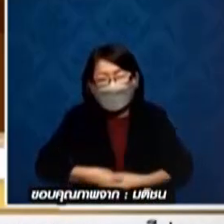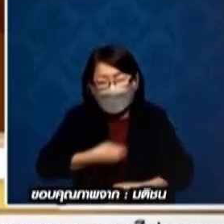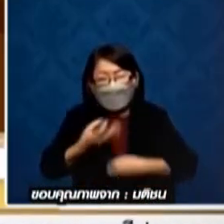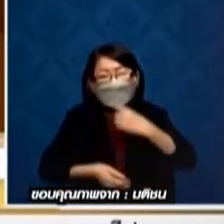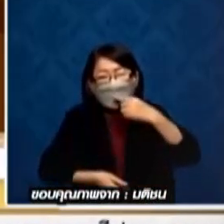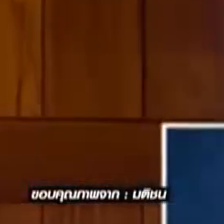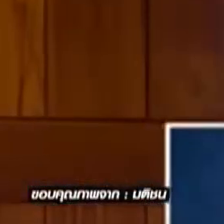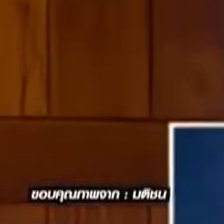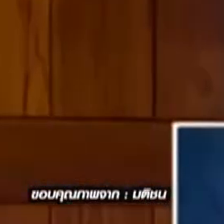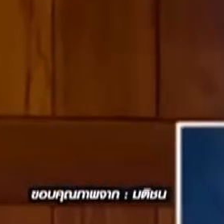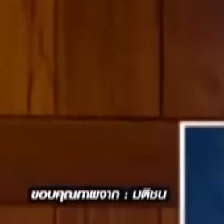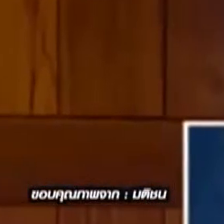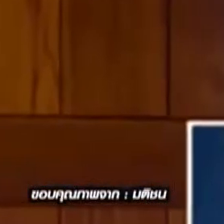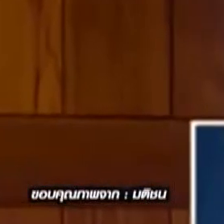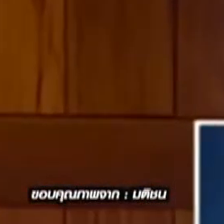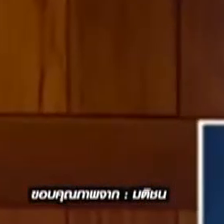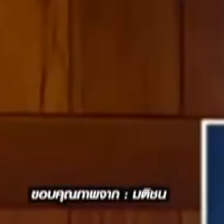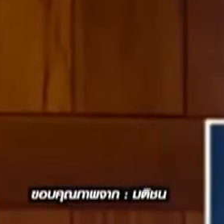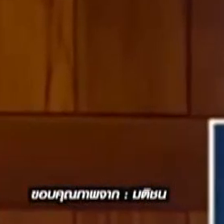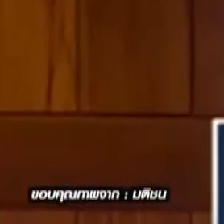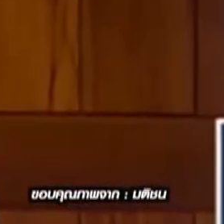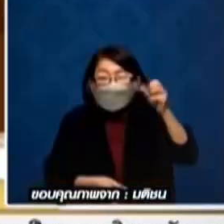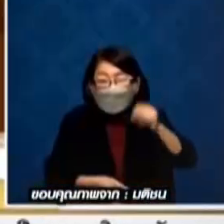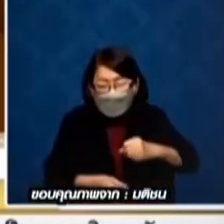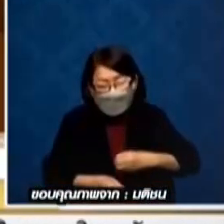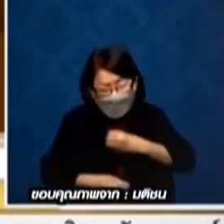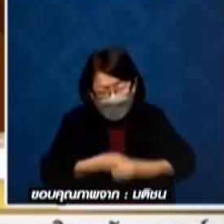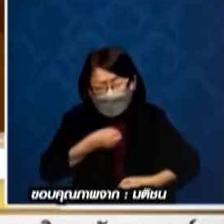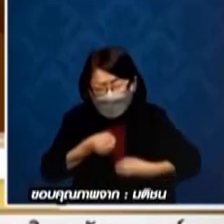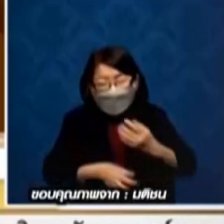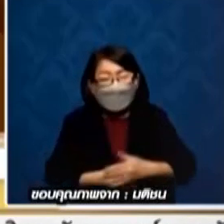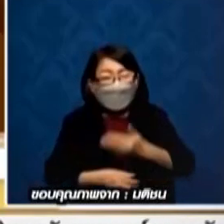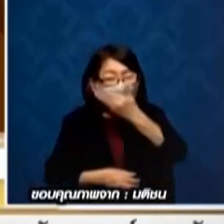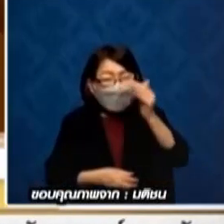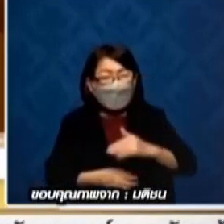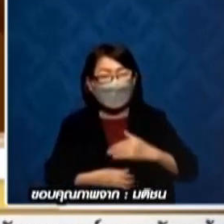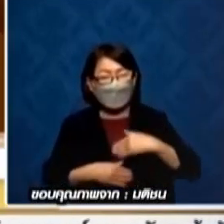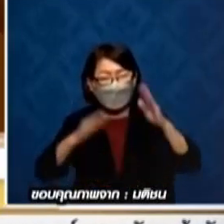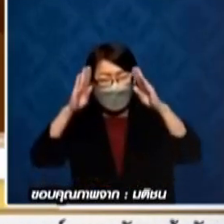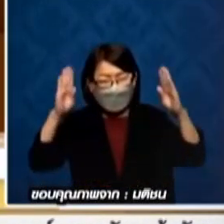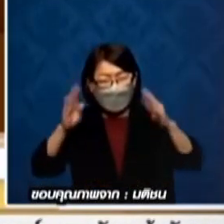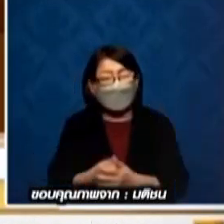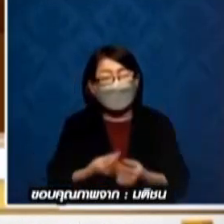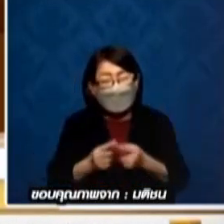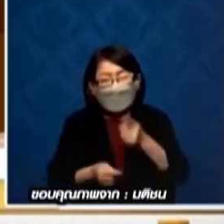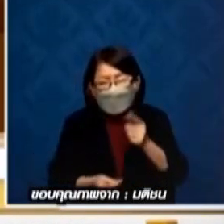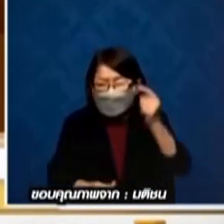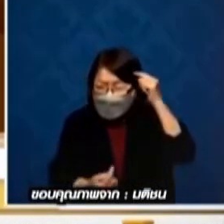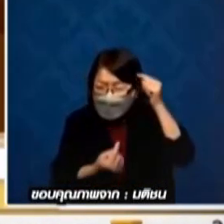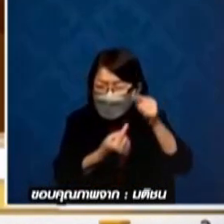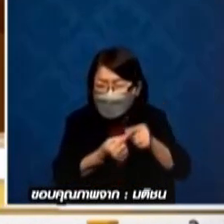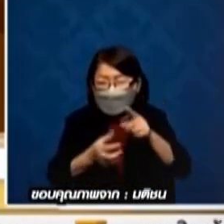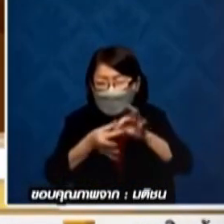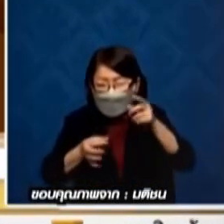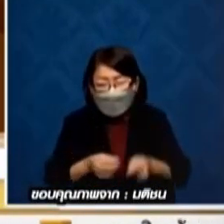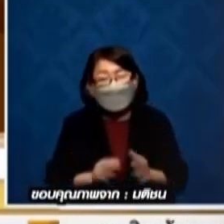พูดจากหัวใจของผมผมพูดจากสมองที่อันน้อยนิดออกมา อ นี่เขาว่